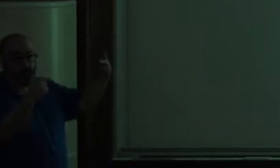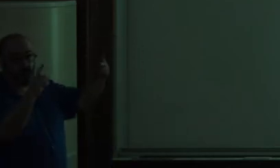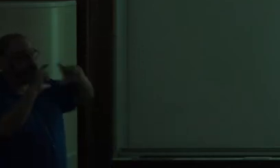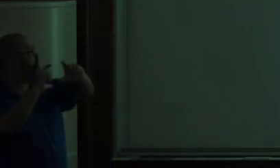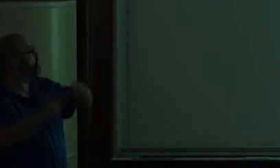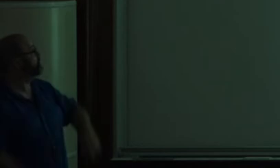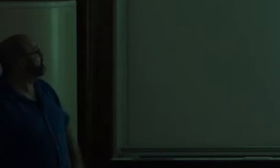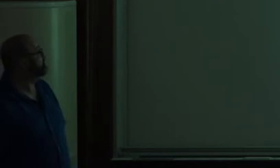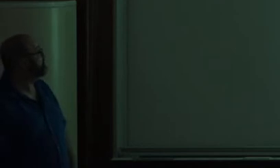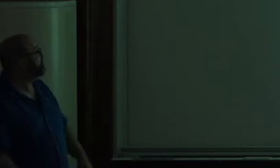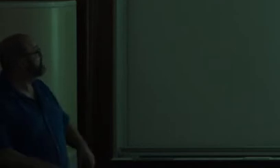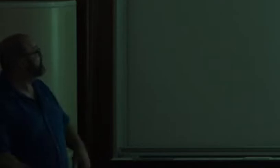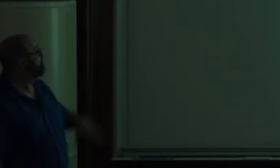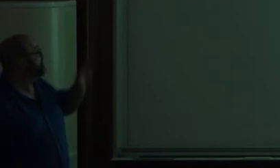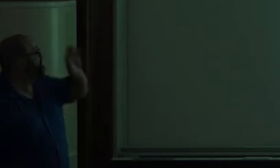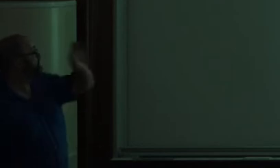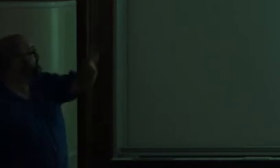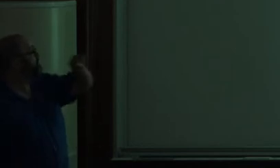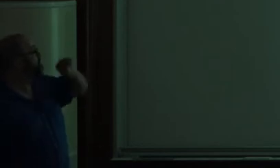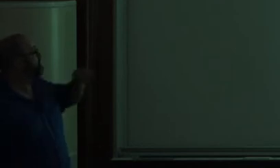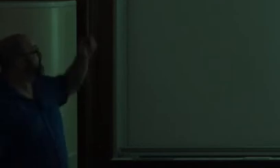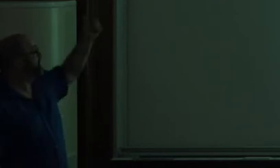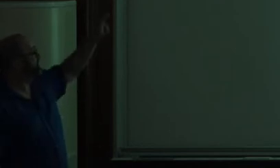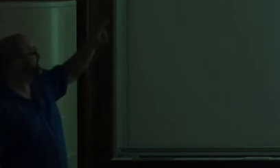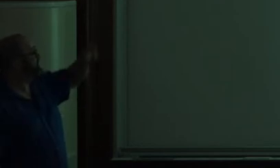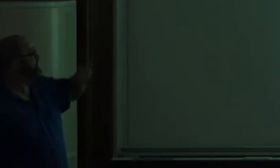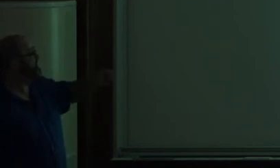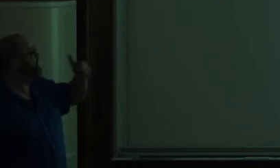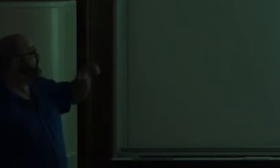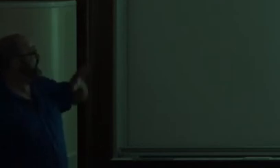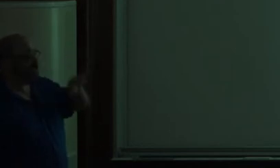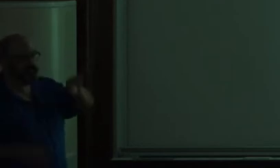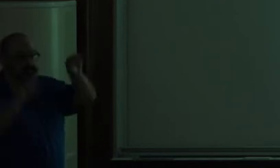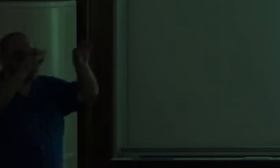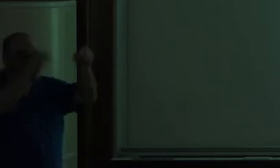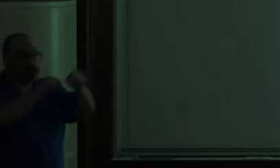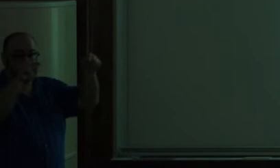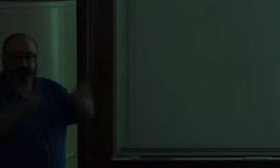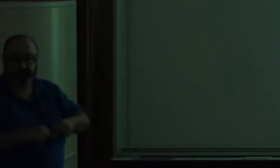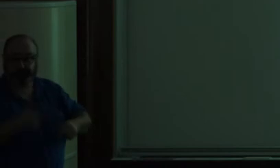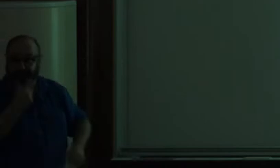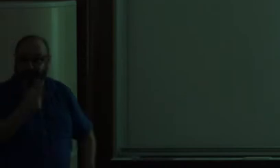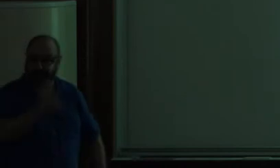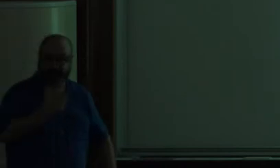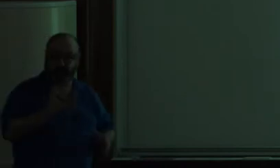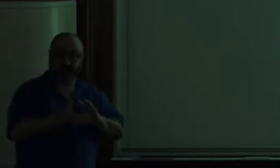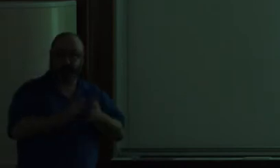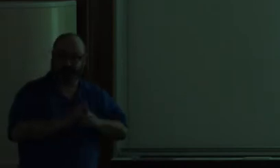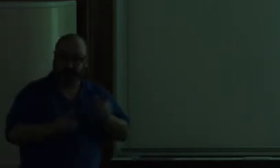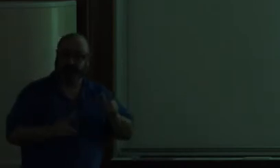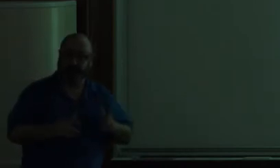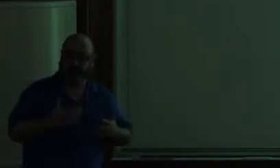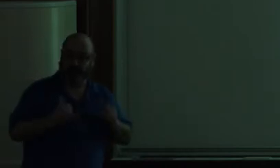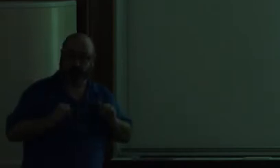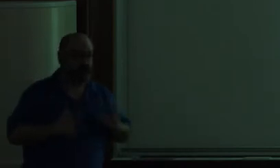Si je fais ça, pam, je récupère l'élément 1 dans X et l'élément 2 dans Y. Et ça a l'air super cool, ça n'a pas l'air très complexe, mais ça a l'air très